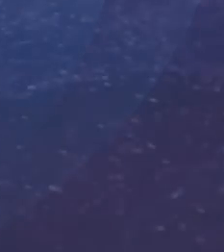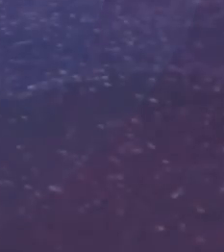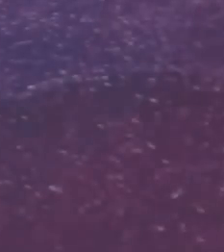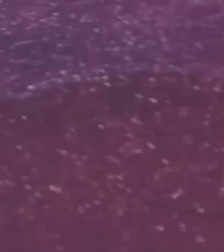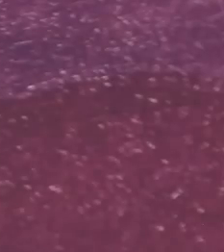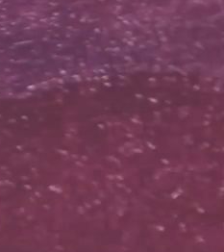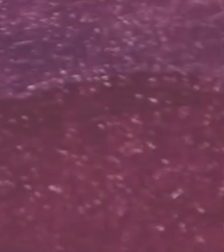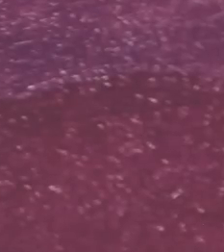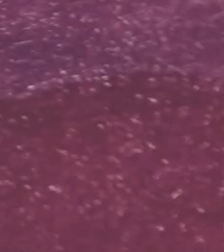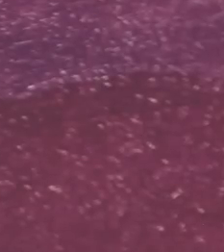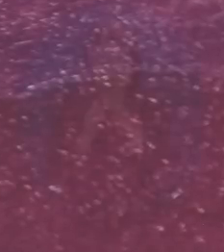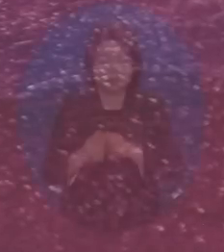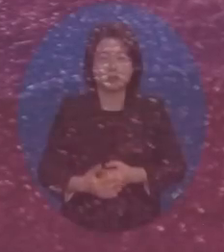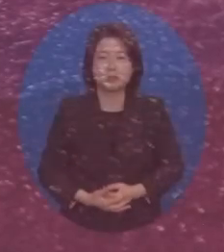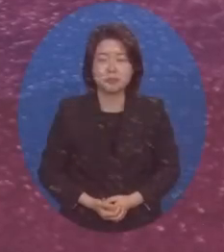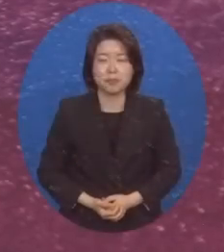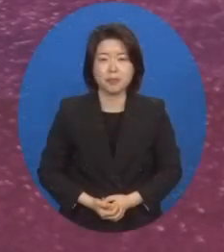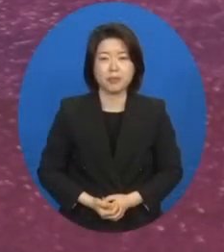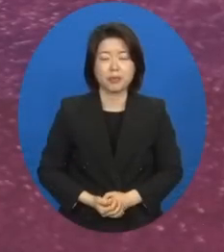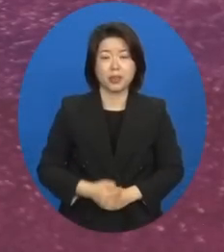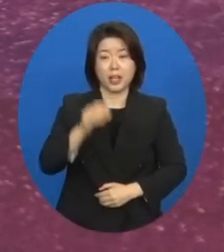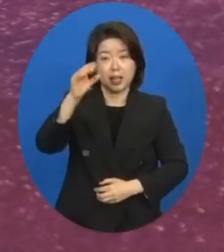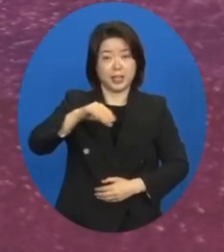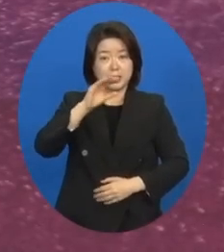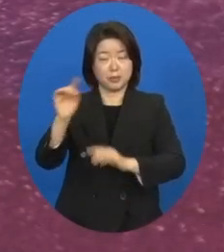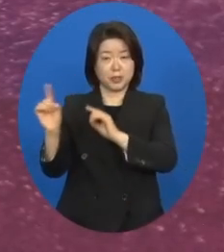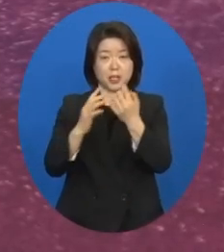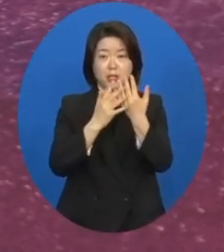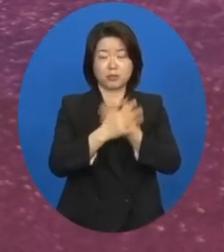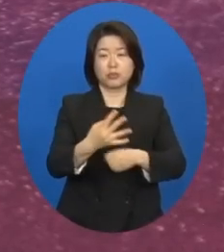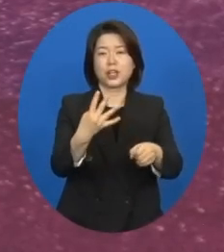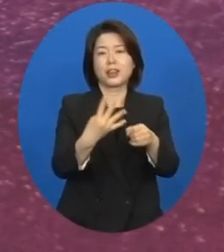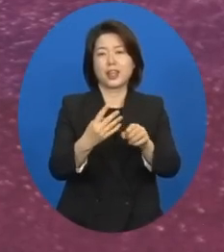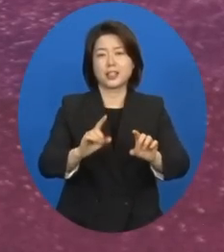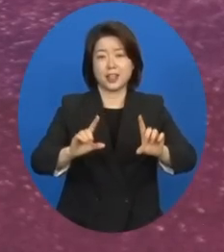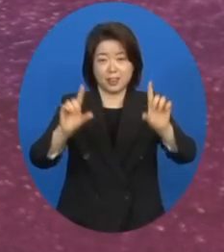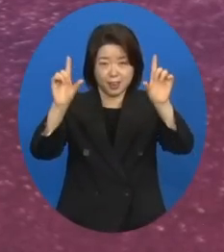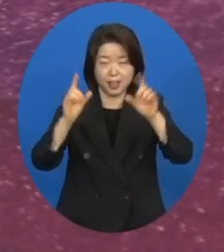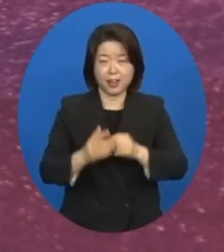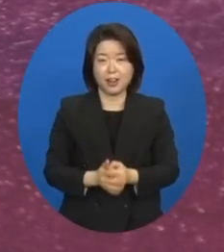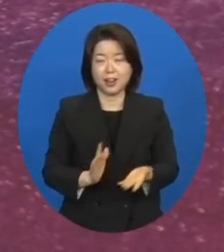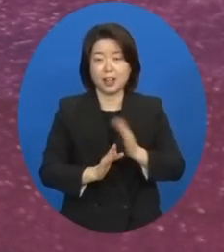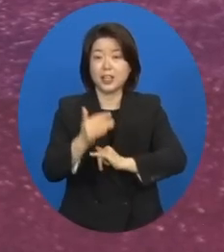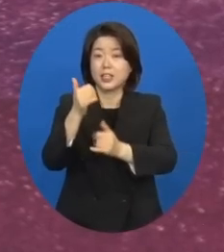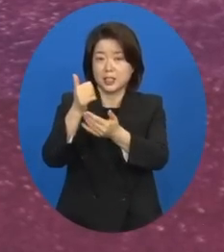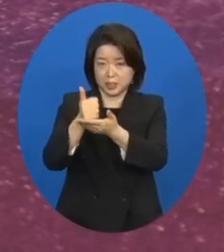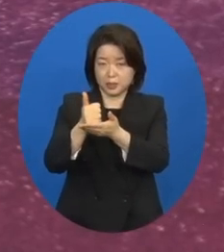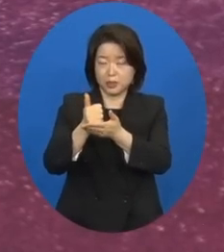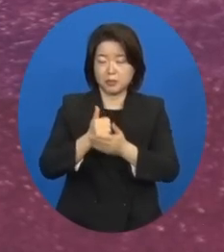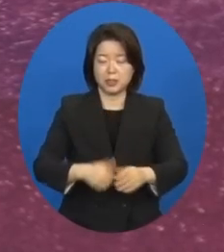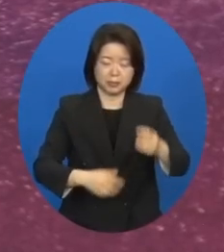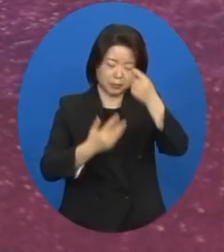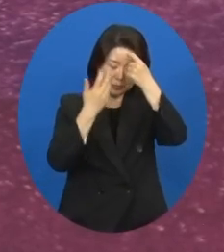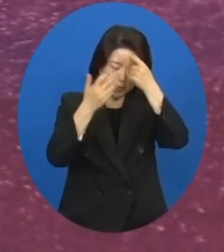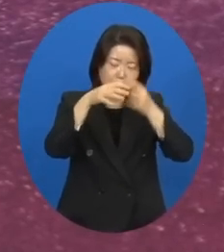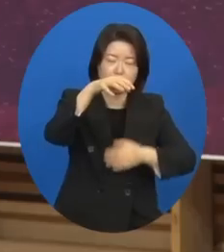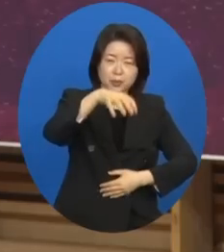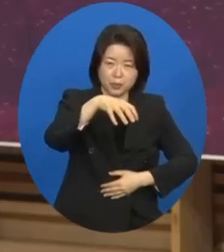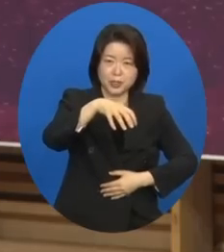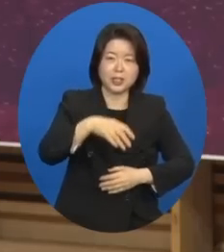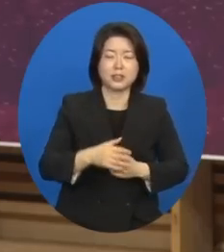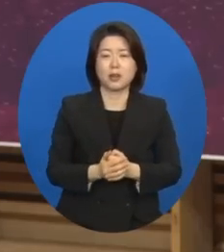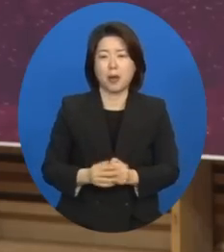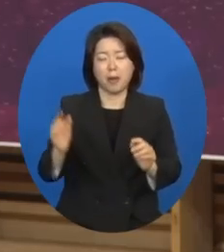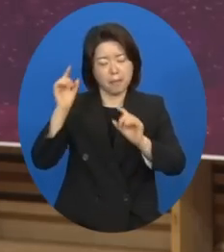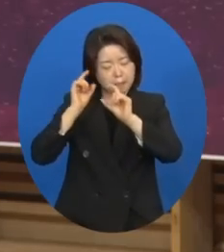하나님의 말씀입니다. 십자가 부흥의 넷째 날입니다. 예수님께서 겟세마네 동산에서